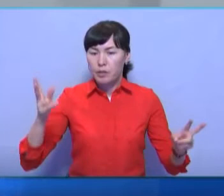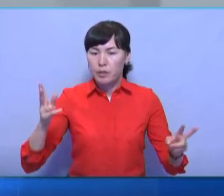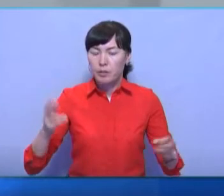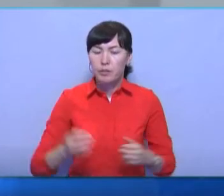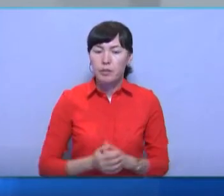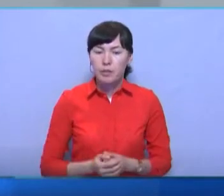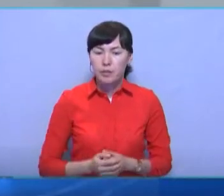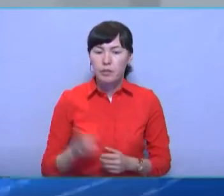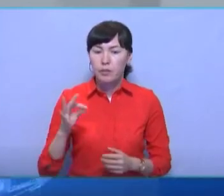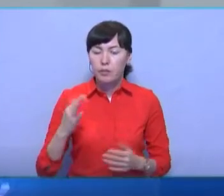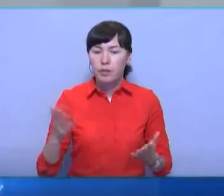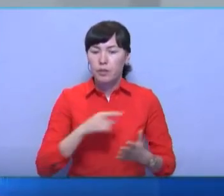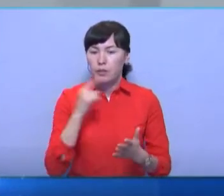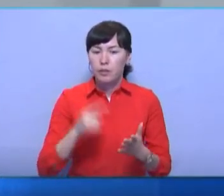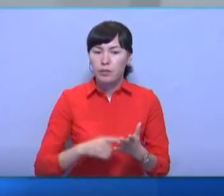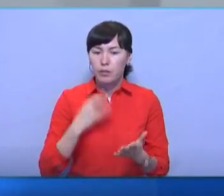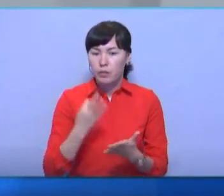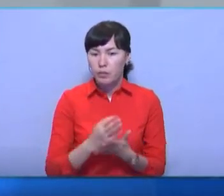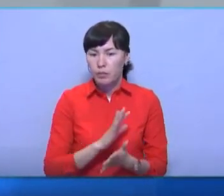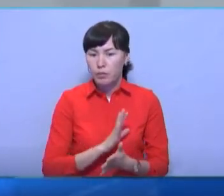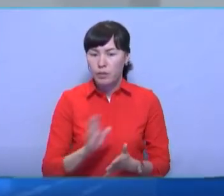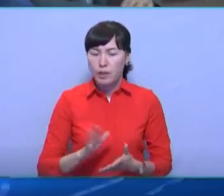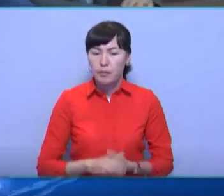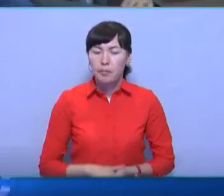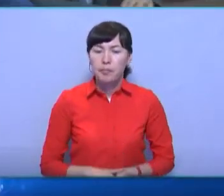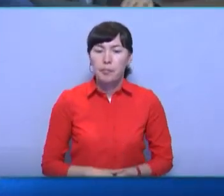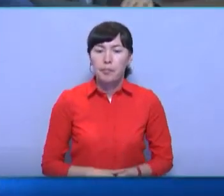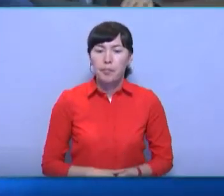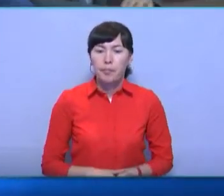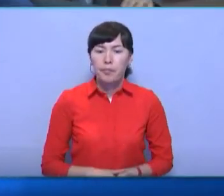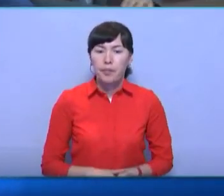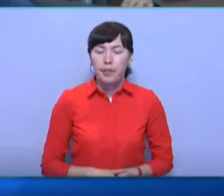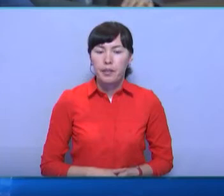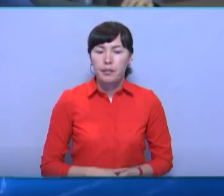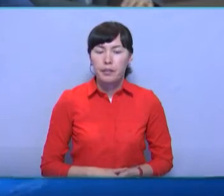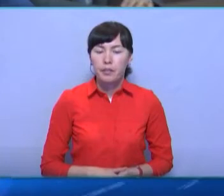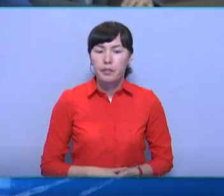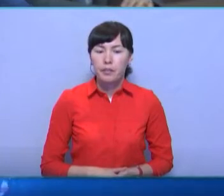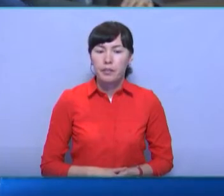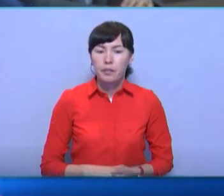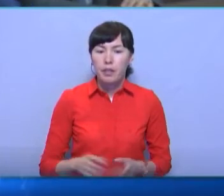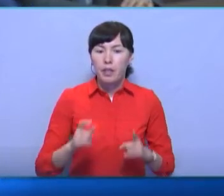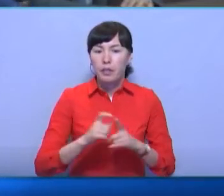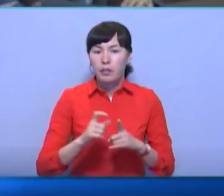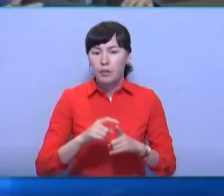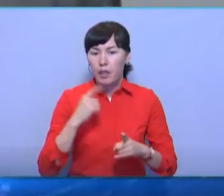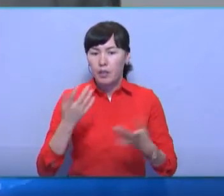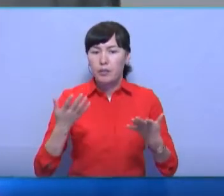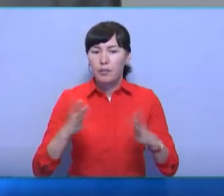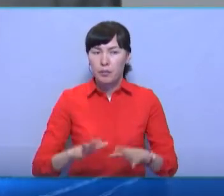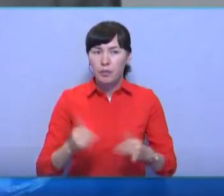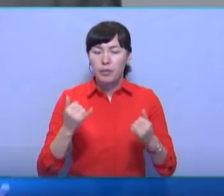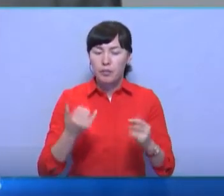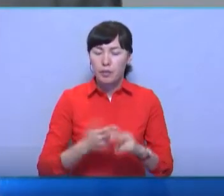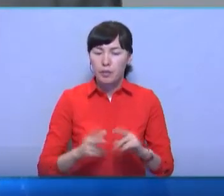жұмыстарымыз. Алайда мен қанша сұрақ қоямын, ешкім осы жауап берген жоқ. Қысқасы айта-айта Алтайды Жамал апай қартайдының кері.